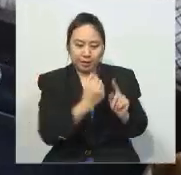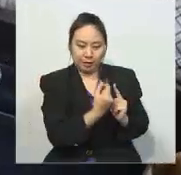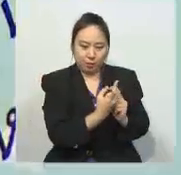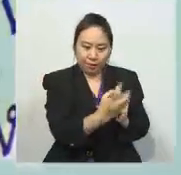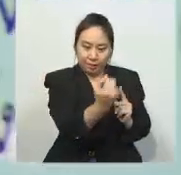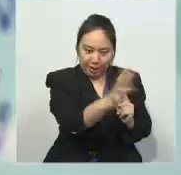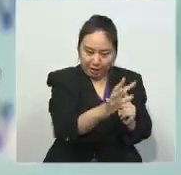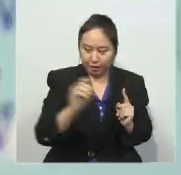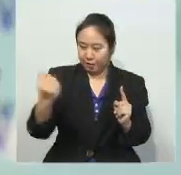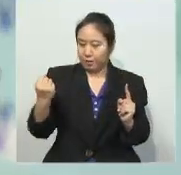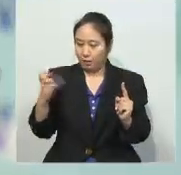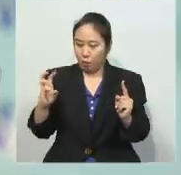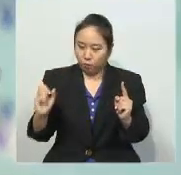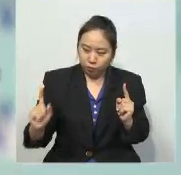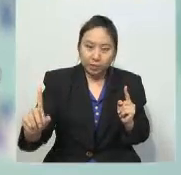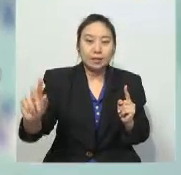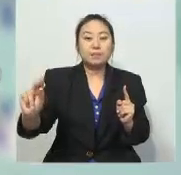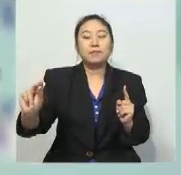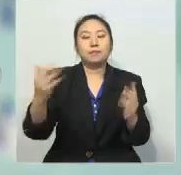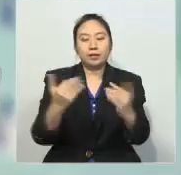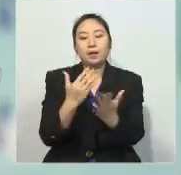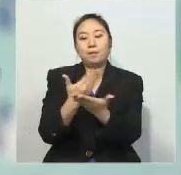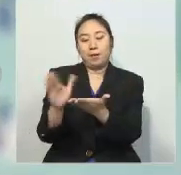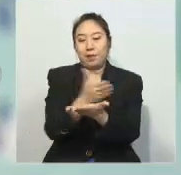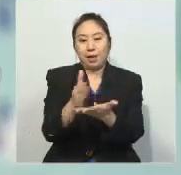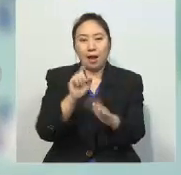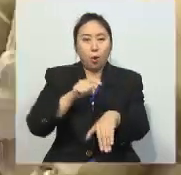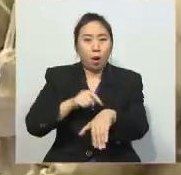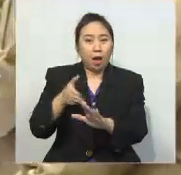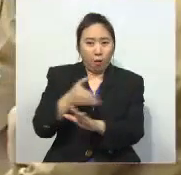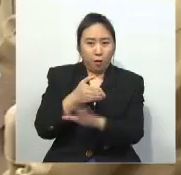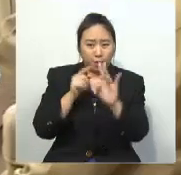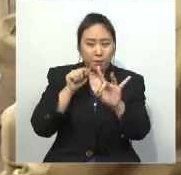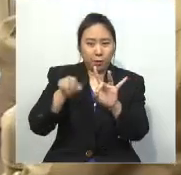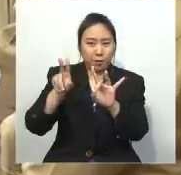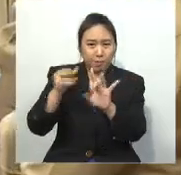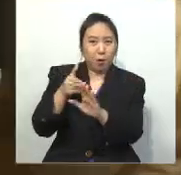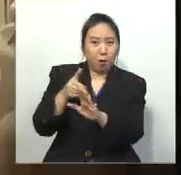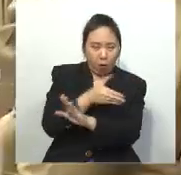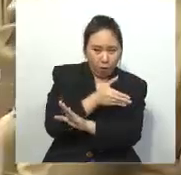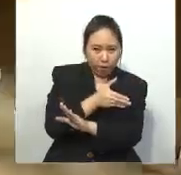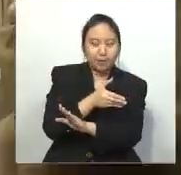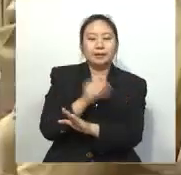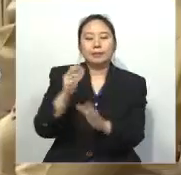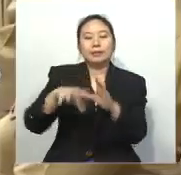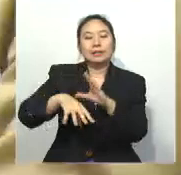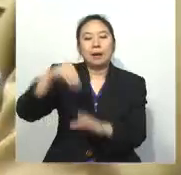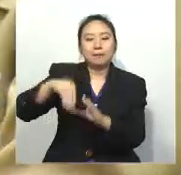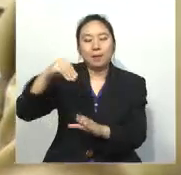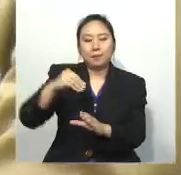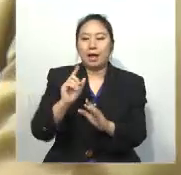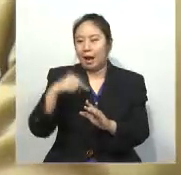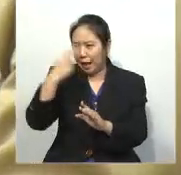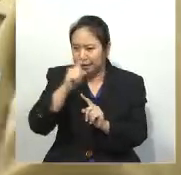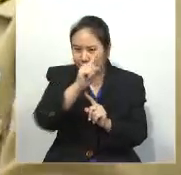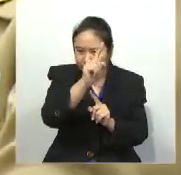ตเลือกตั้งโดยได้เปิดให้ว่าที่ผู้สมัครส.ส.ที่มาก่อนเวลา 8:30 นได้ทำการจับสลากเรียงลำ